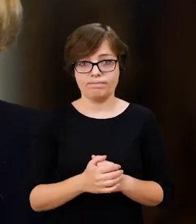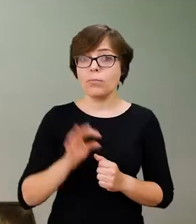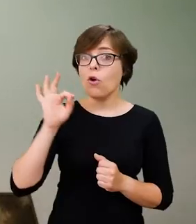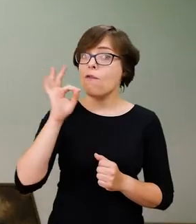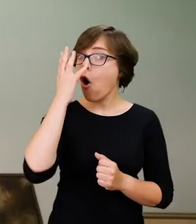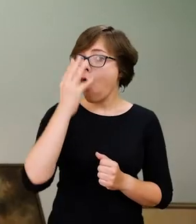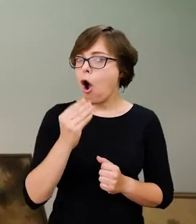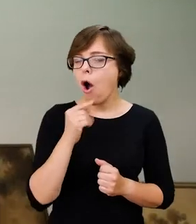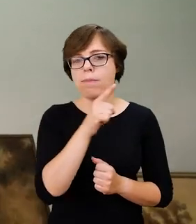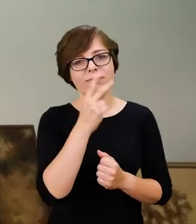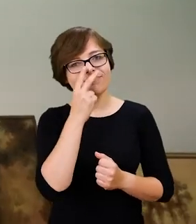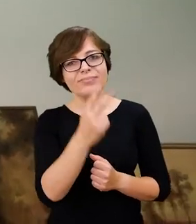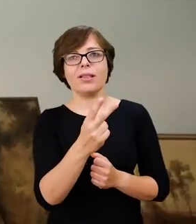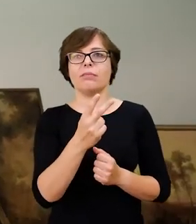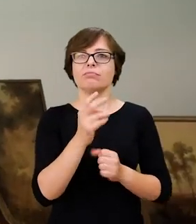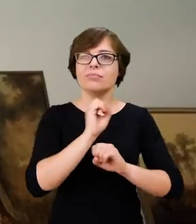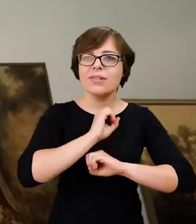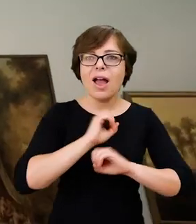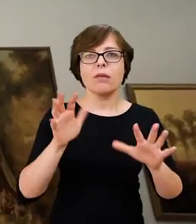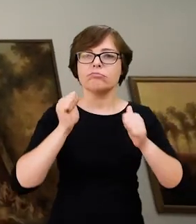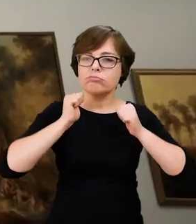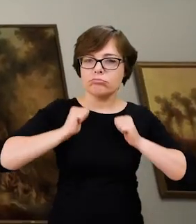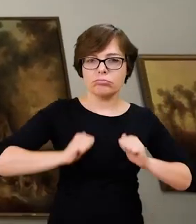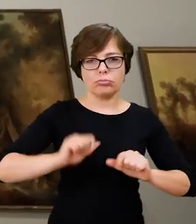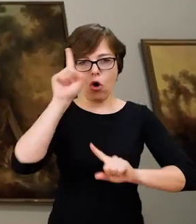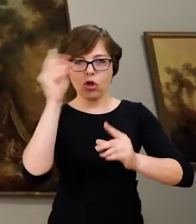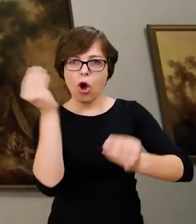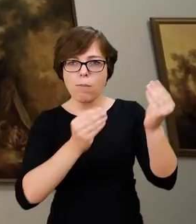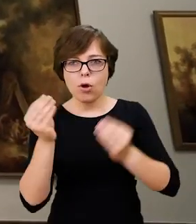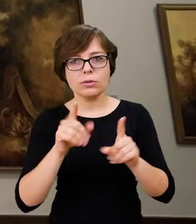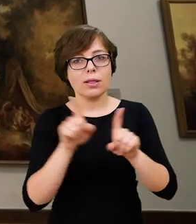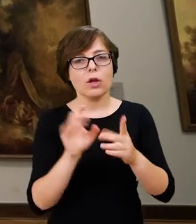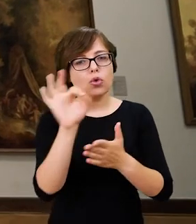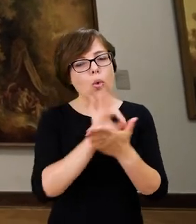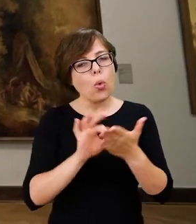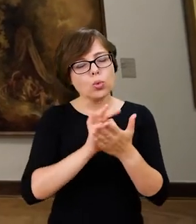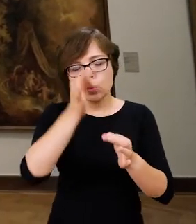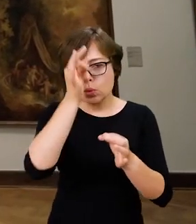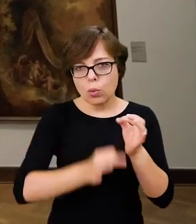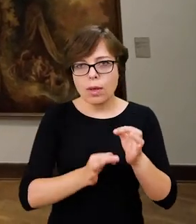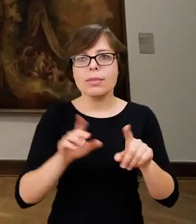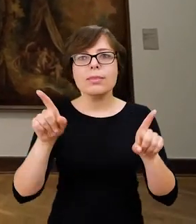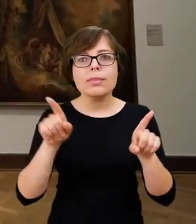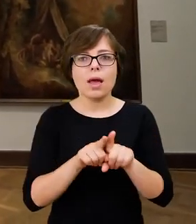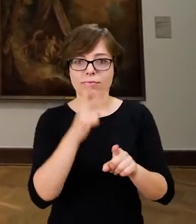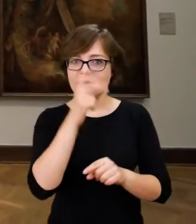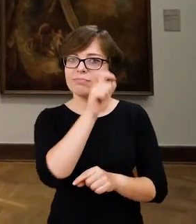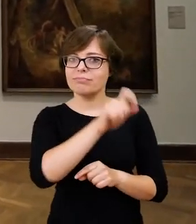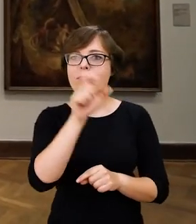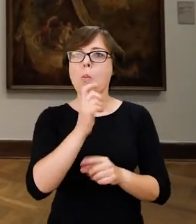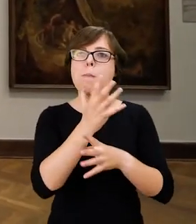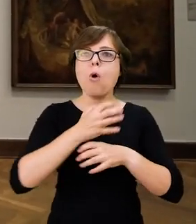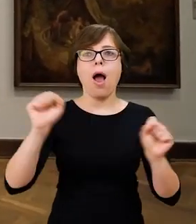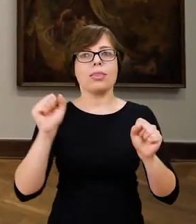charakteryzuje klarowna, statyczna kompozycja, staranny rysunek, ale też niebywała